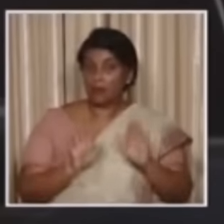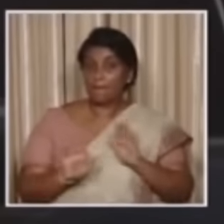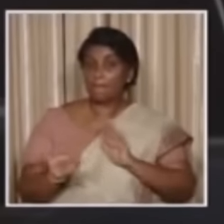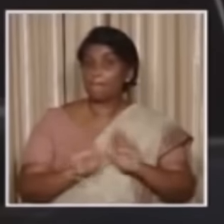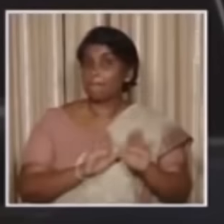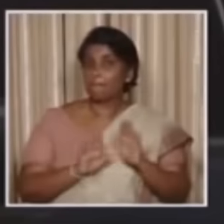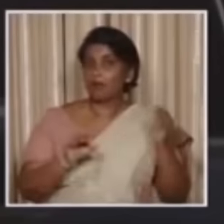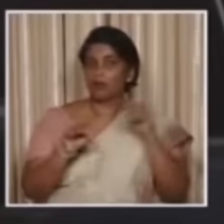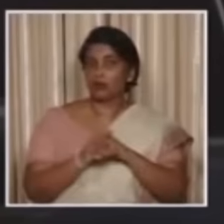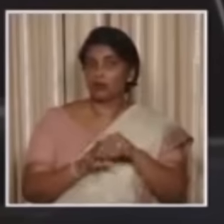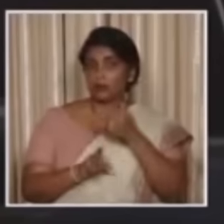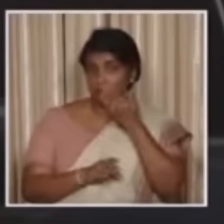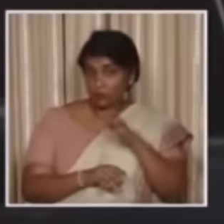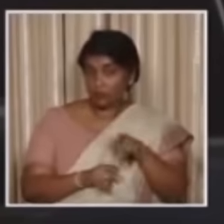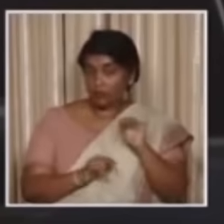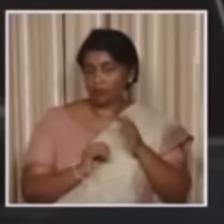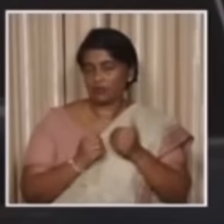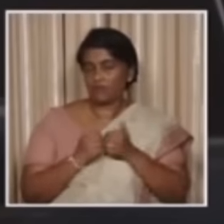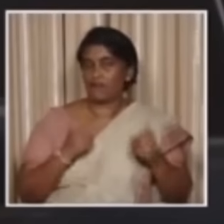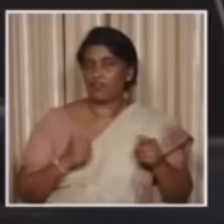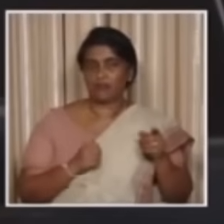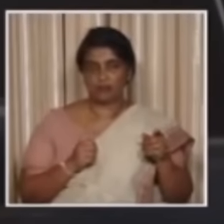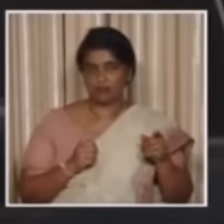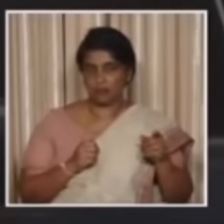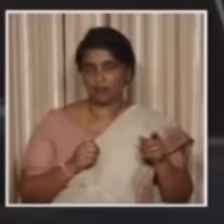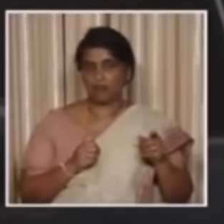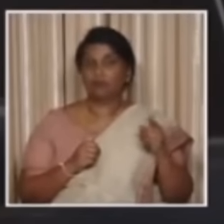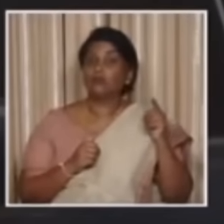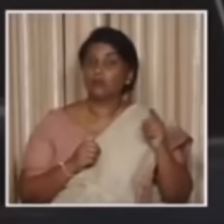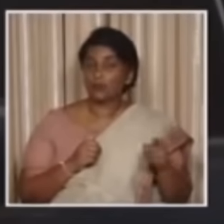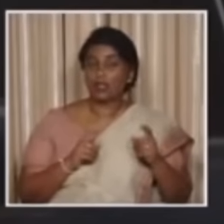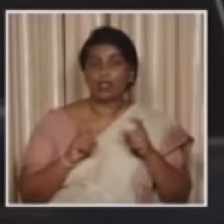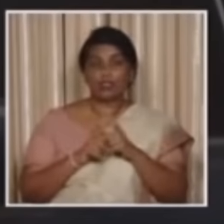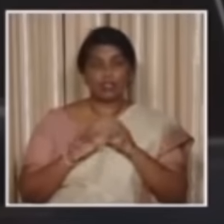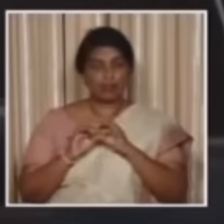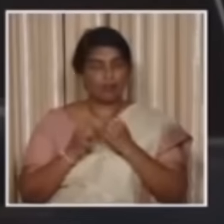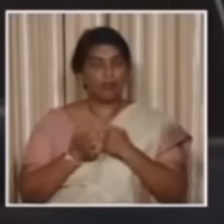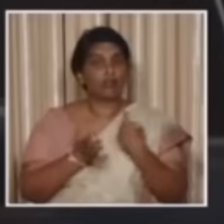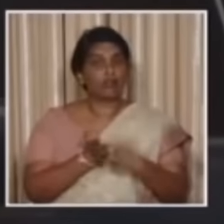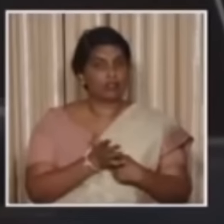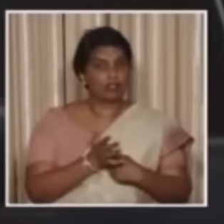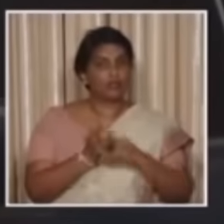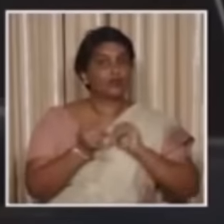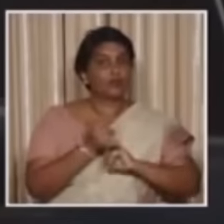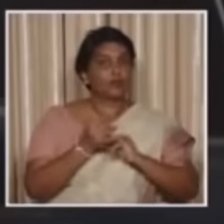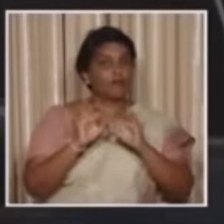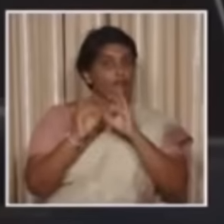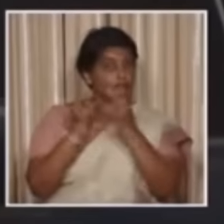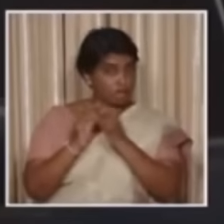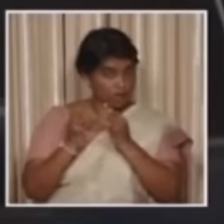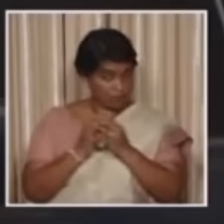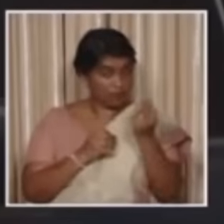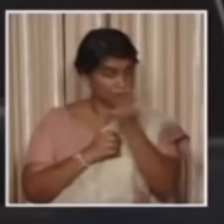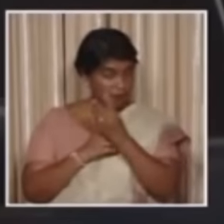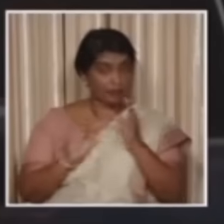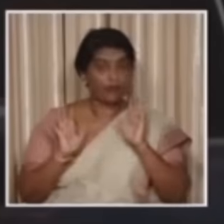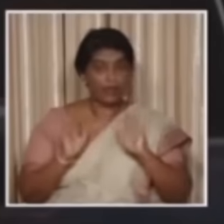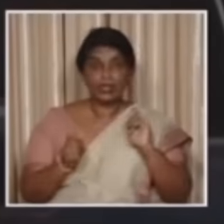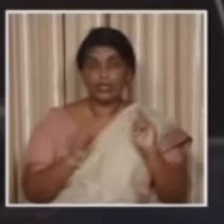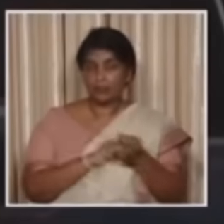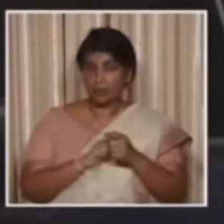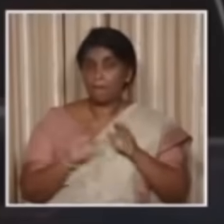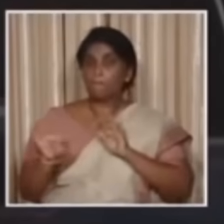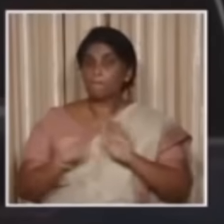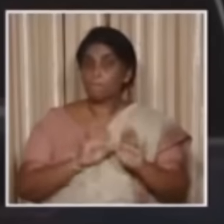පරිපාලනයට එතුමා සුදුසුද නැද්ද කියන එක වෙන විවාදයක් එතකොට මේ ධර්මදාස පවුලයි රණතුංග පවුලයි සුමතිපාල පවුලයි විතරද ක්‍රිකට්